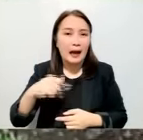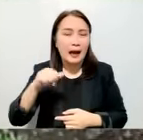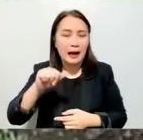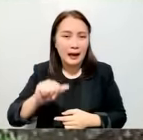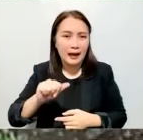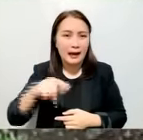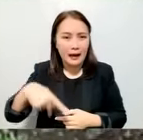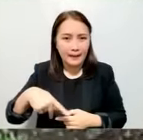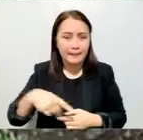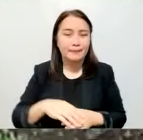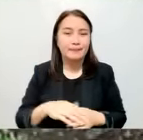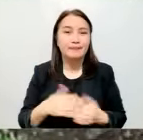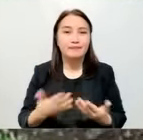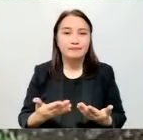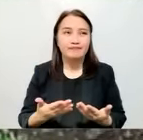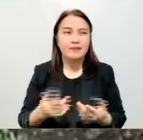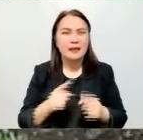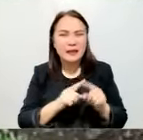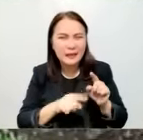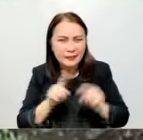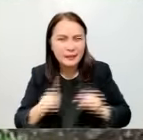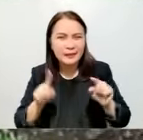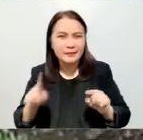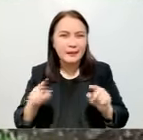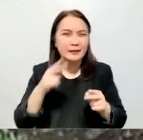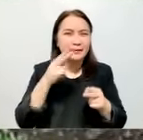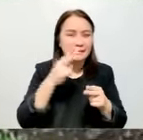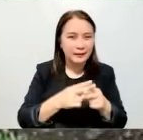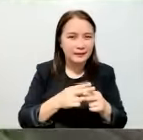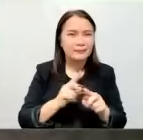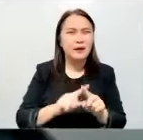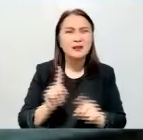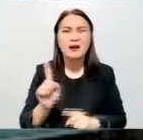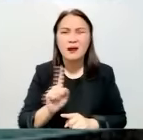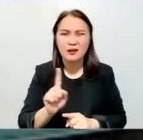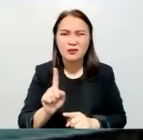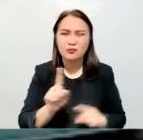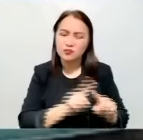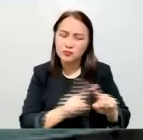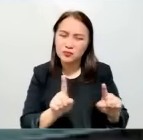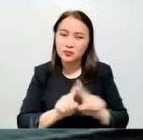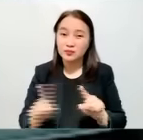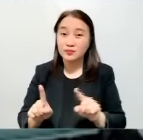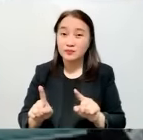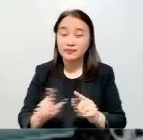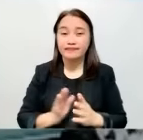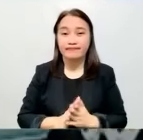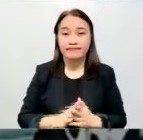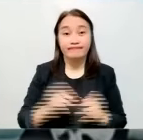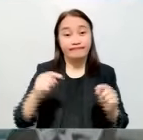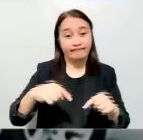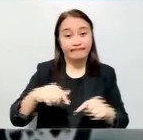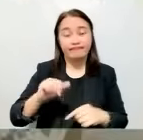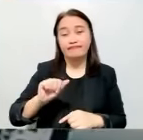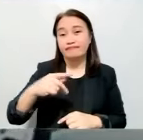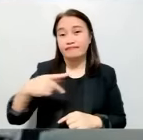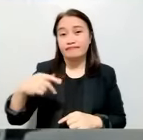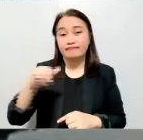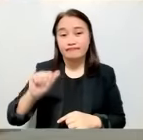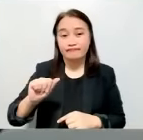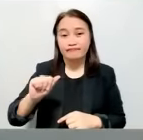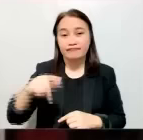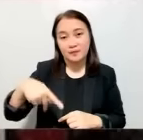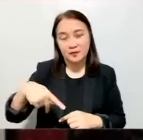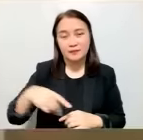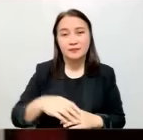Program. Iba't ibang pangalan pero ano ang kanilang pinagkaiba? Ito lamang ACAP na inuugnay ngayon ng ilang senador sa